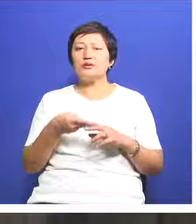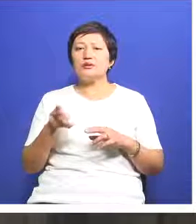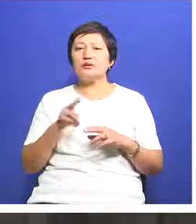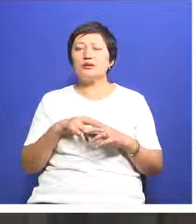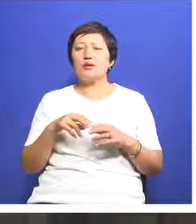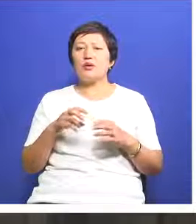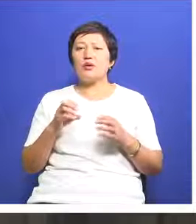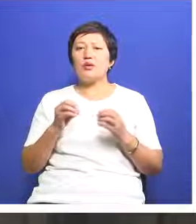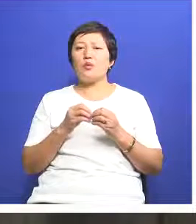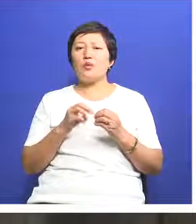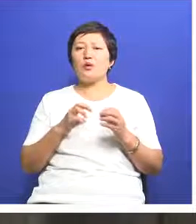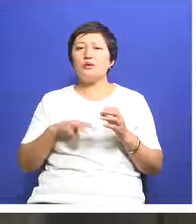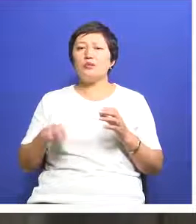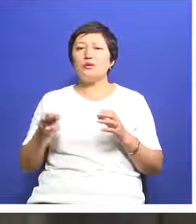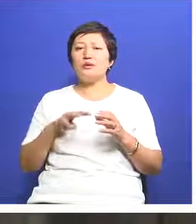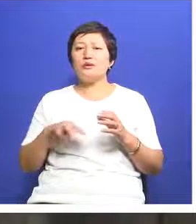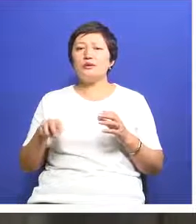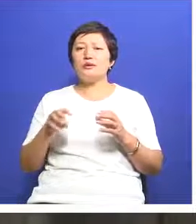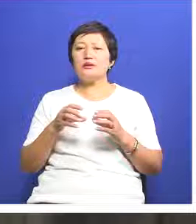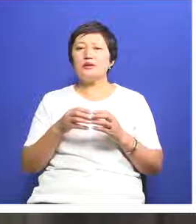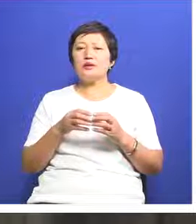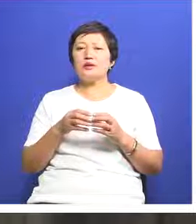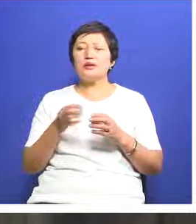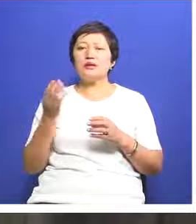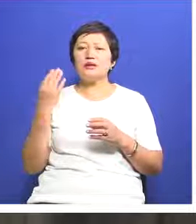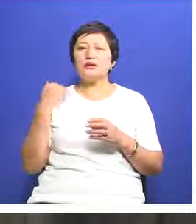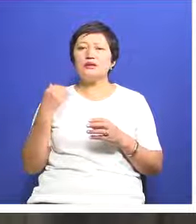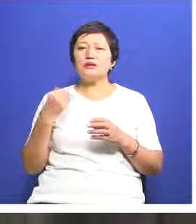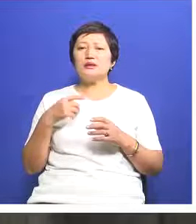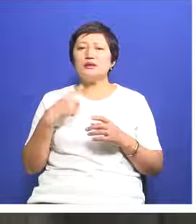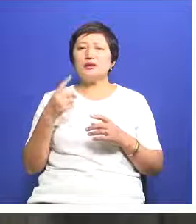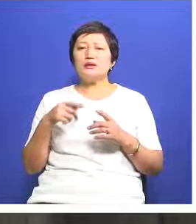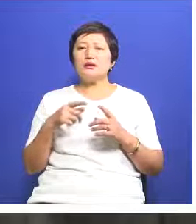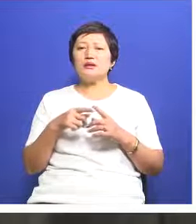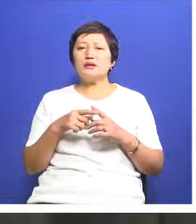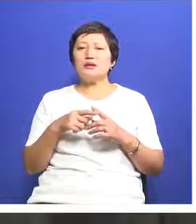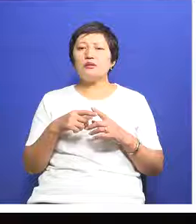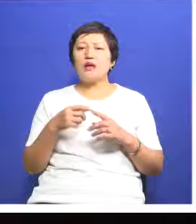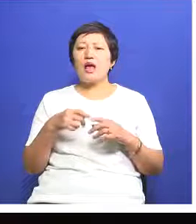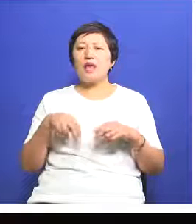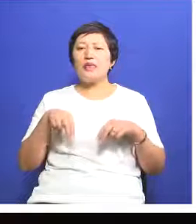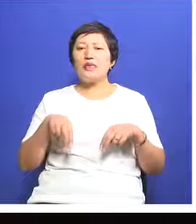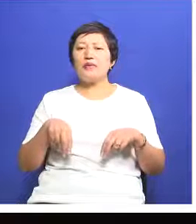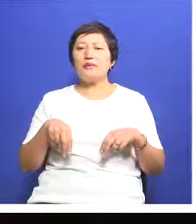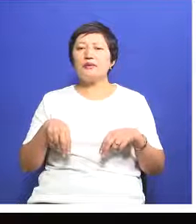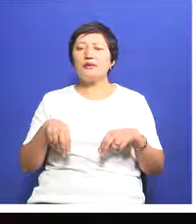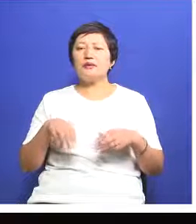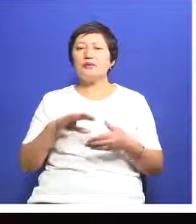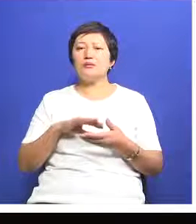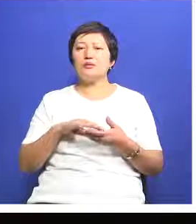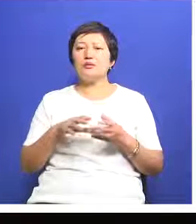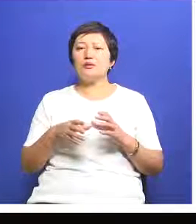10 миллион теңге екен құны. Қазір кешегі нақтылауда осында отырған депутаттар бәрі қолдау